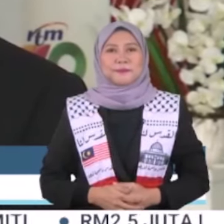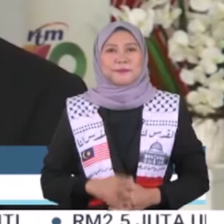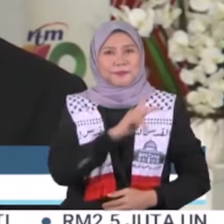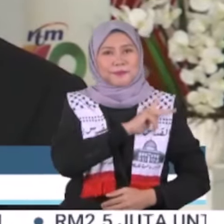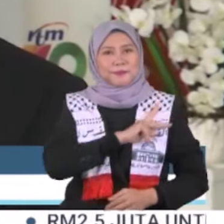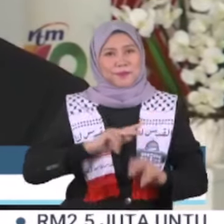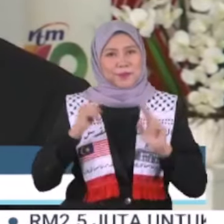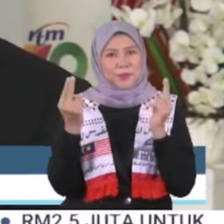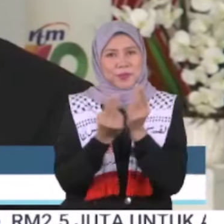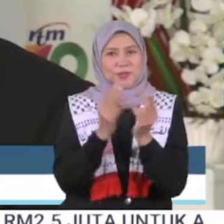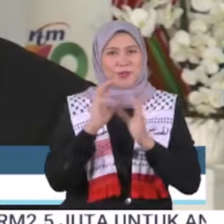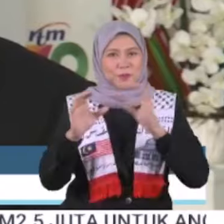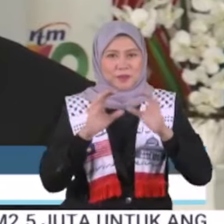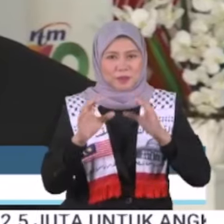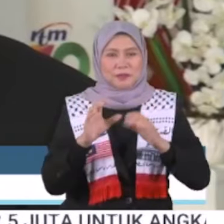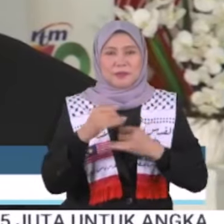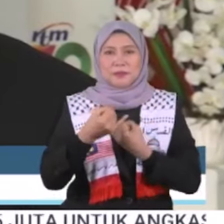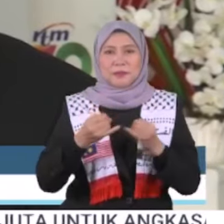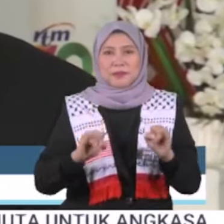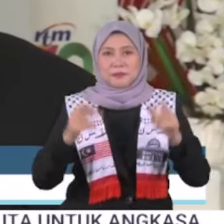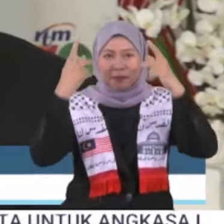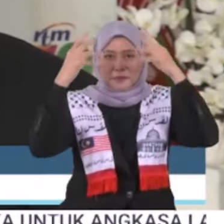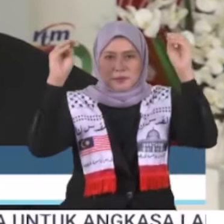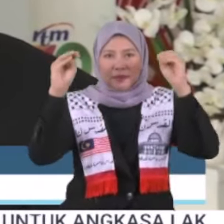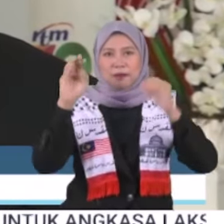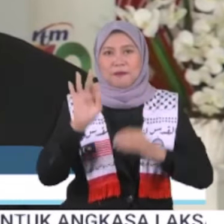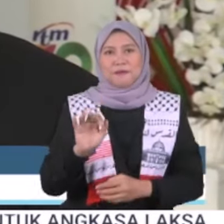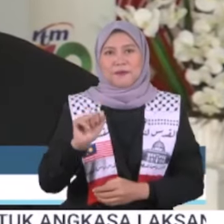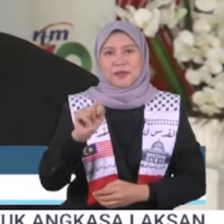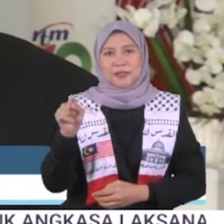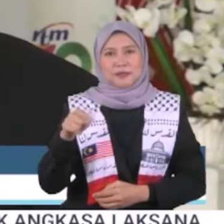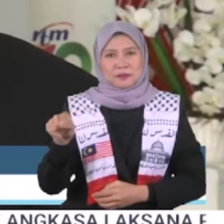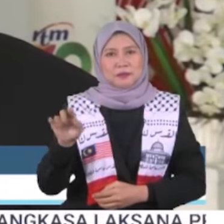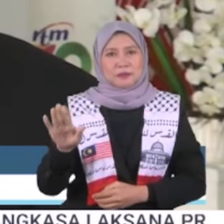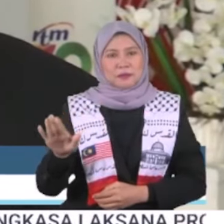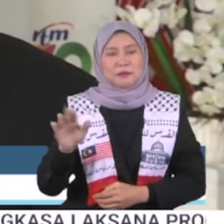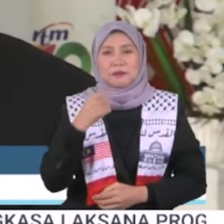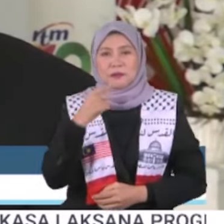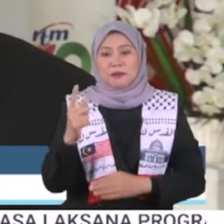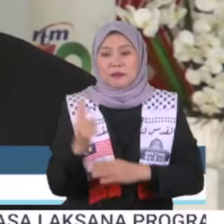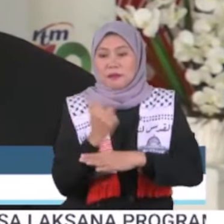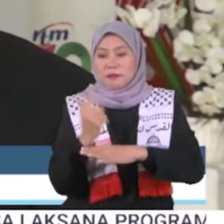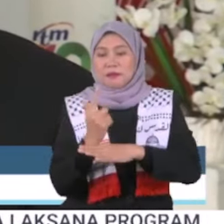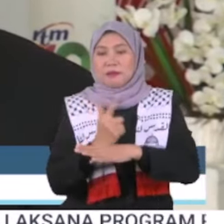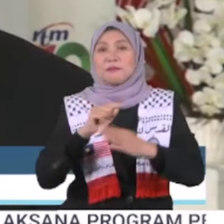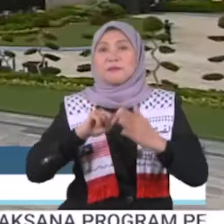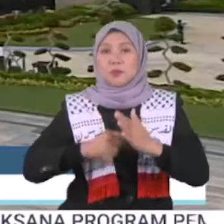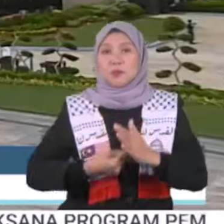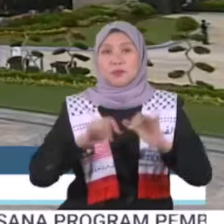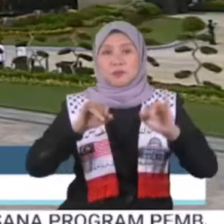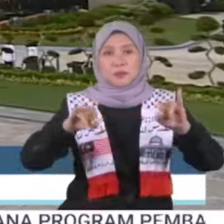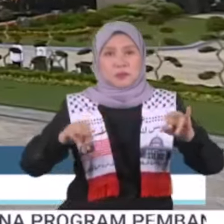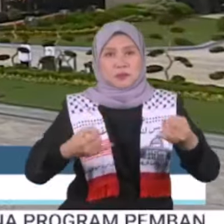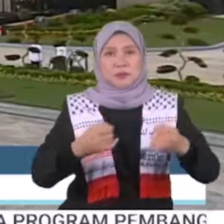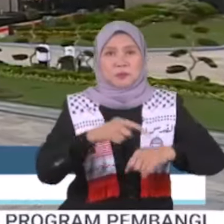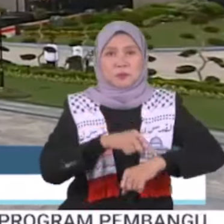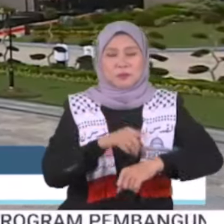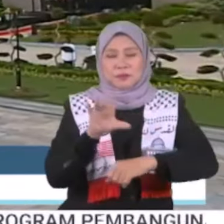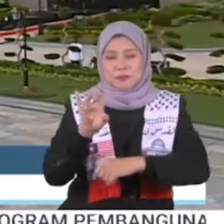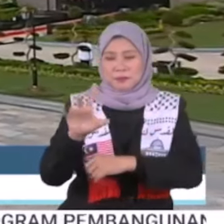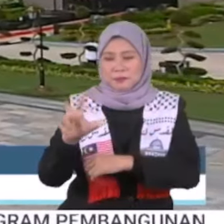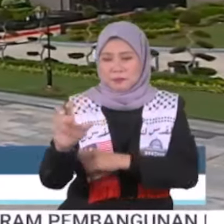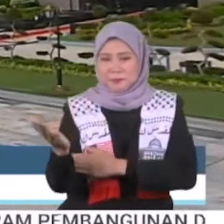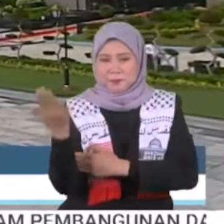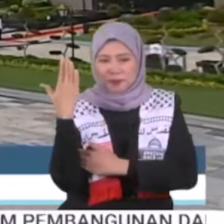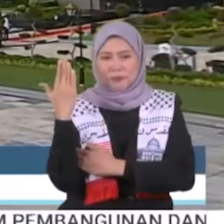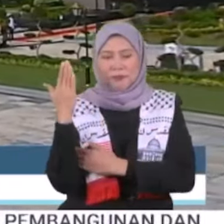Menurut Ketua Unit Komunikasi Korporat Jabatan Perdana Menteri Muhammad Faiz Sanusi, sesi raptai akan bermula pada Jumaat pukul